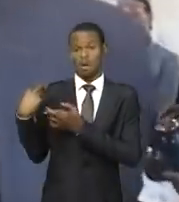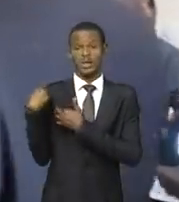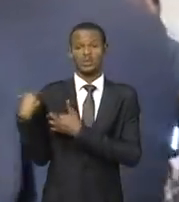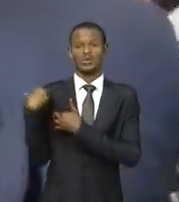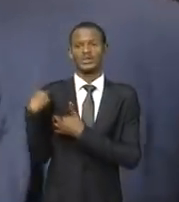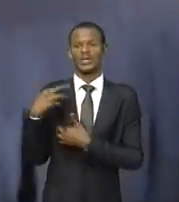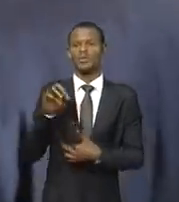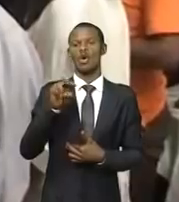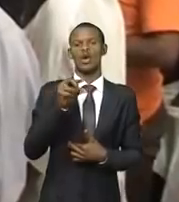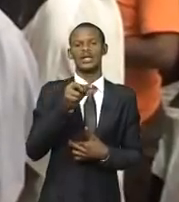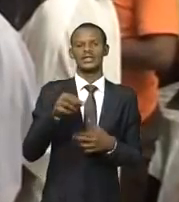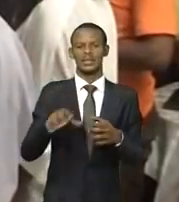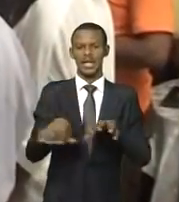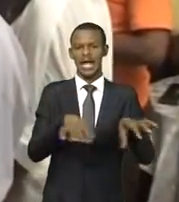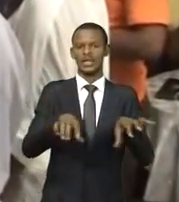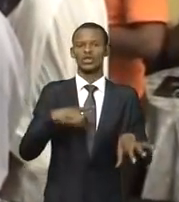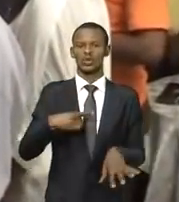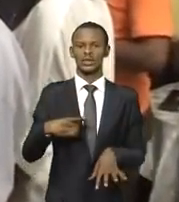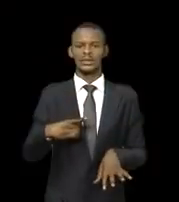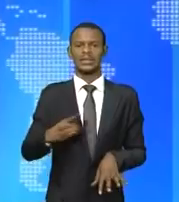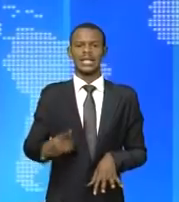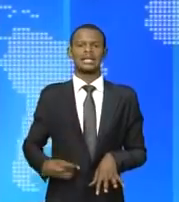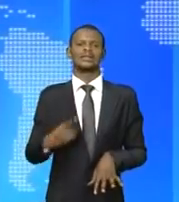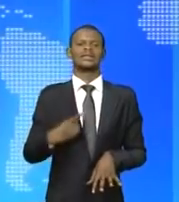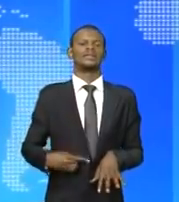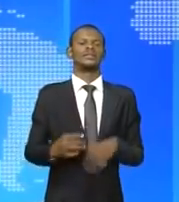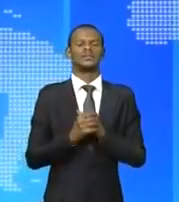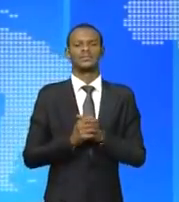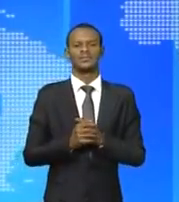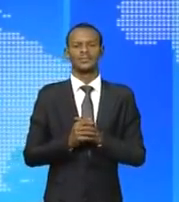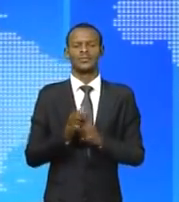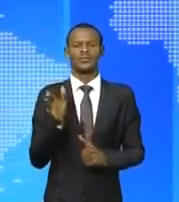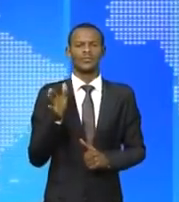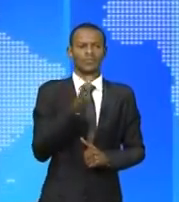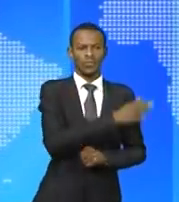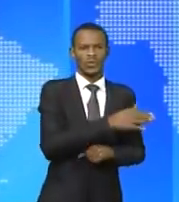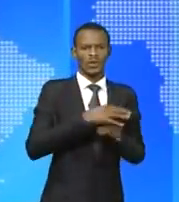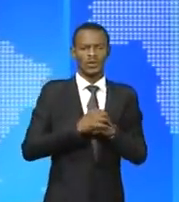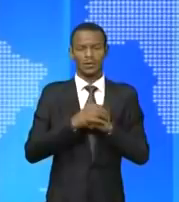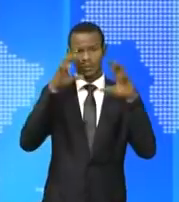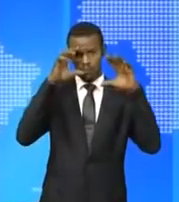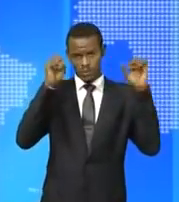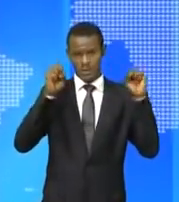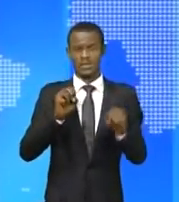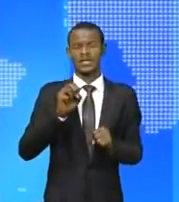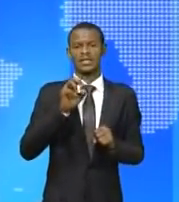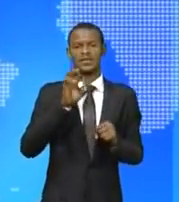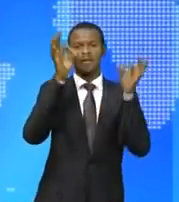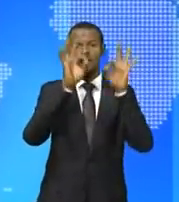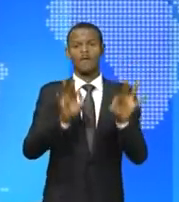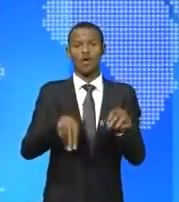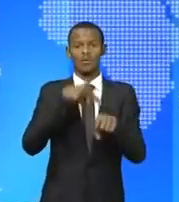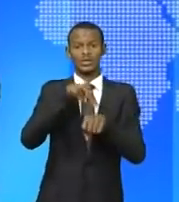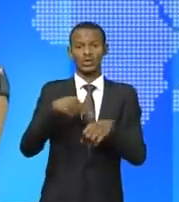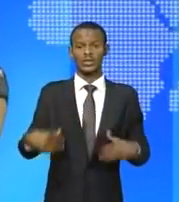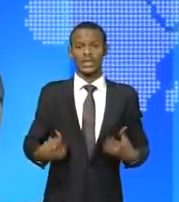Tshisekedi pour le développement communautaire intégral. Le président du Forum national de la jeunesse a visité le centre d'urgence